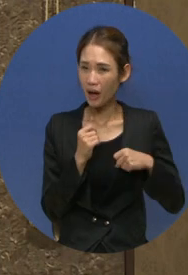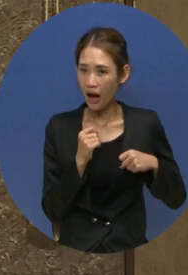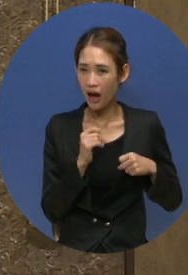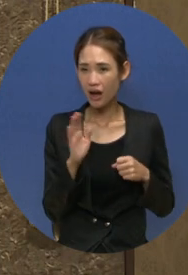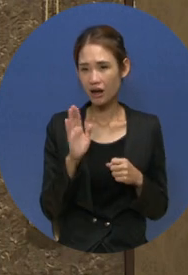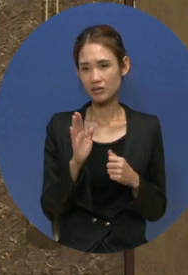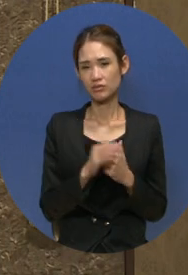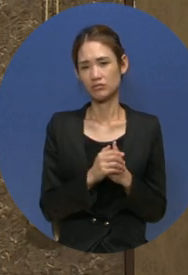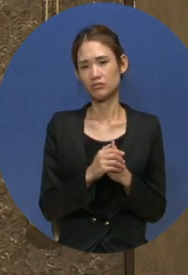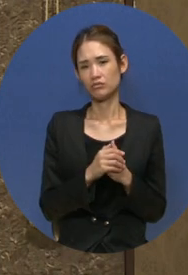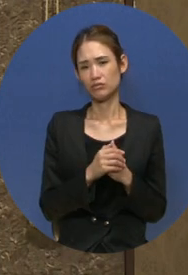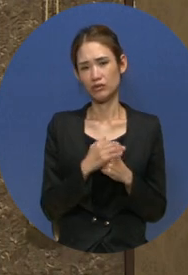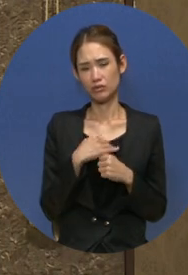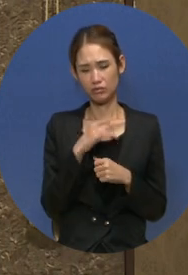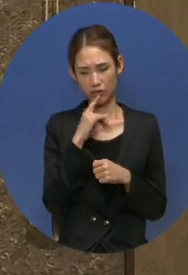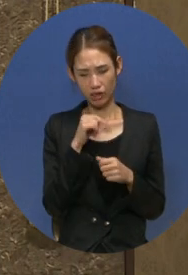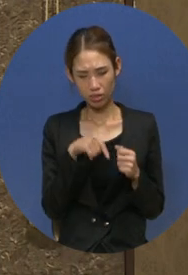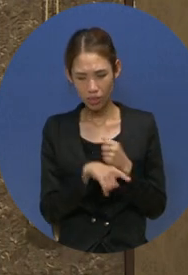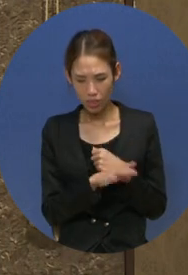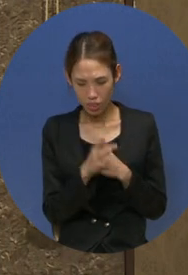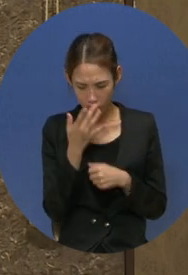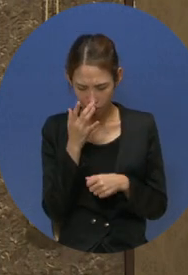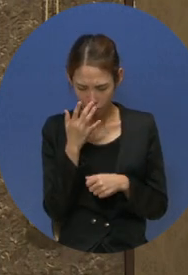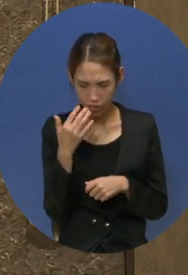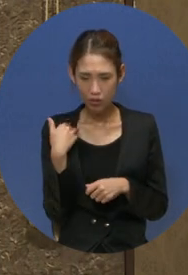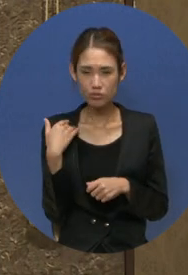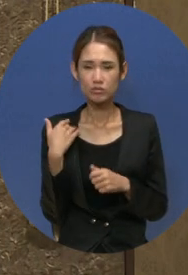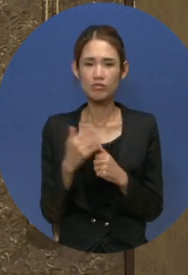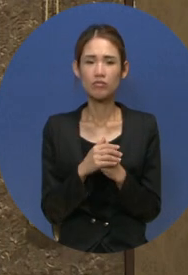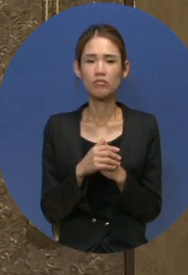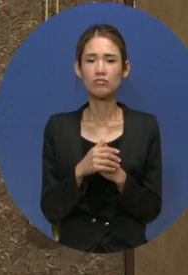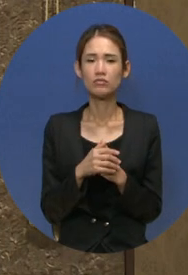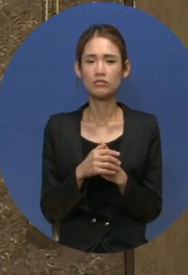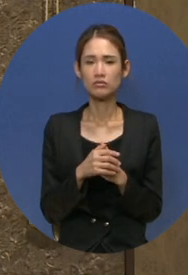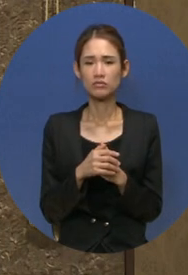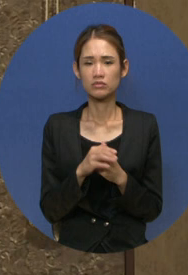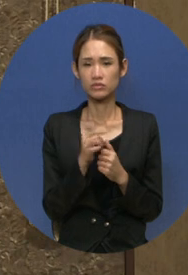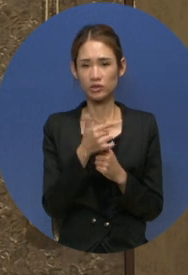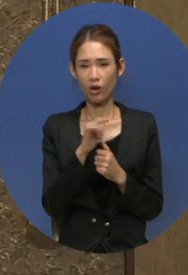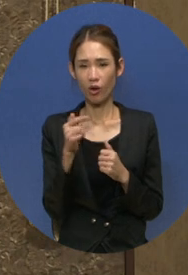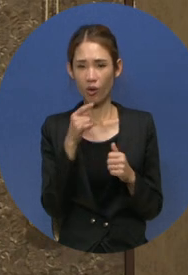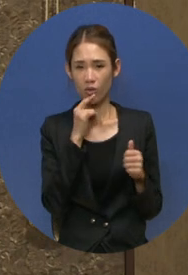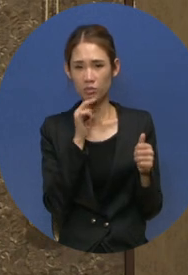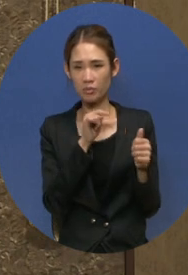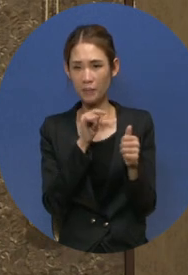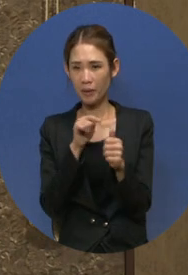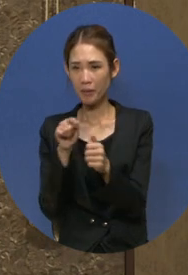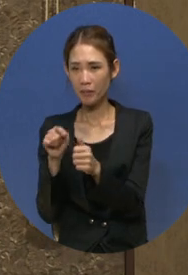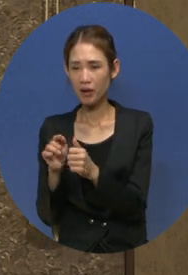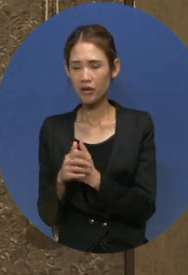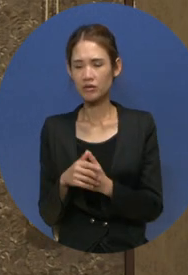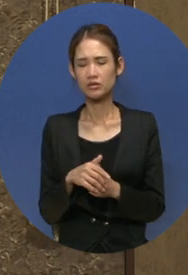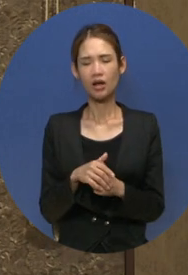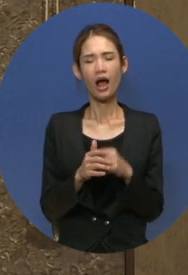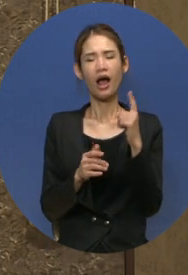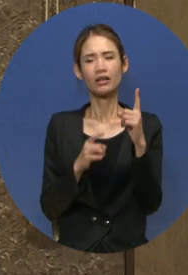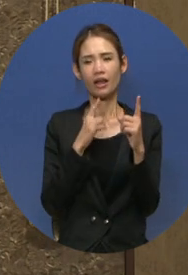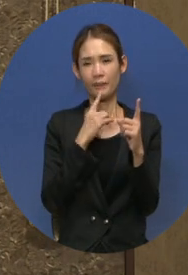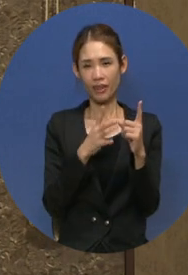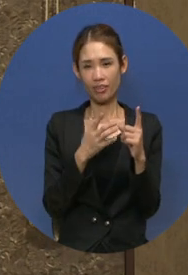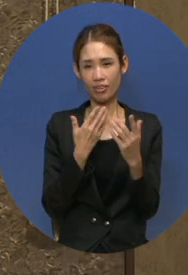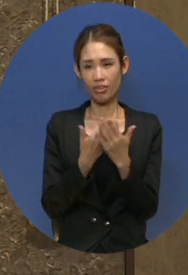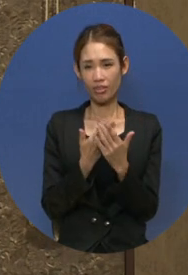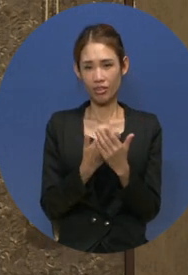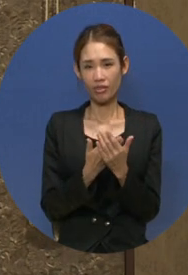들은 게 아니고 내가 그 말이 무슨 뜻인지 못 알아들었어. 네. 그리고 한 번에 여러 가지 지시를 해. 한 번에 한 가지만 지시를 해야 되는데.